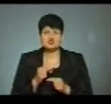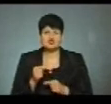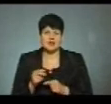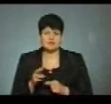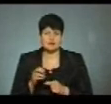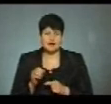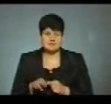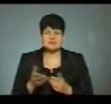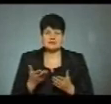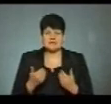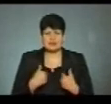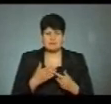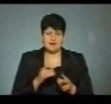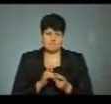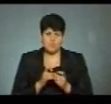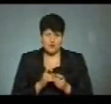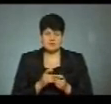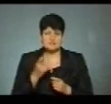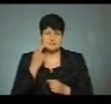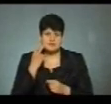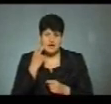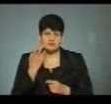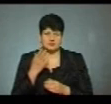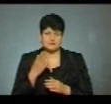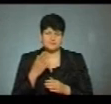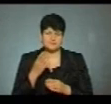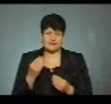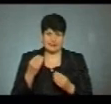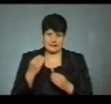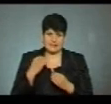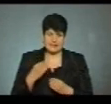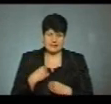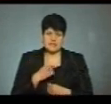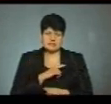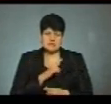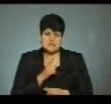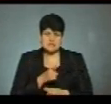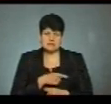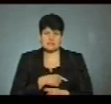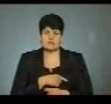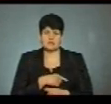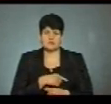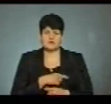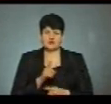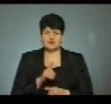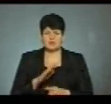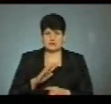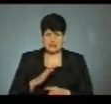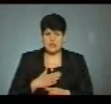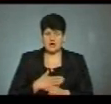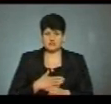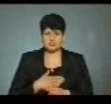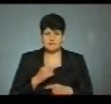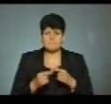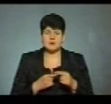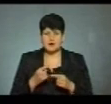і за яких ми боролися, завжди дає такої сили і потуги, що наші